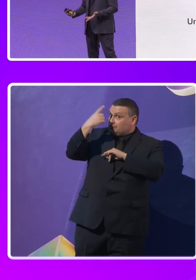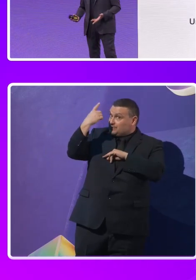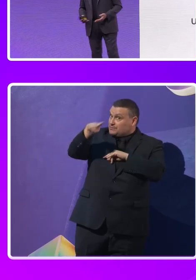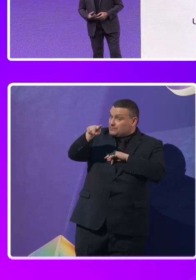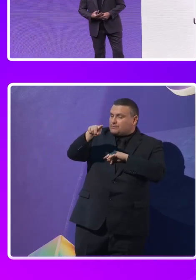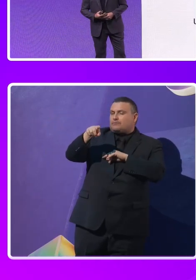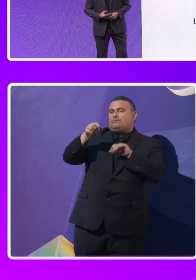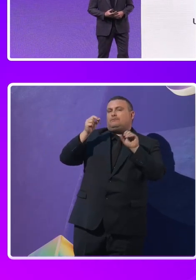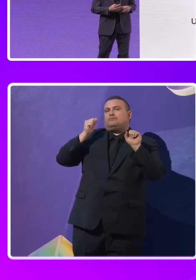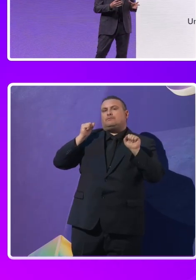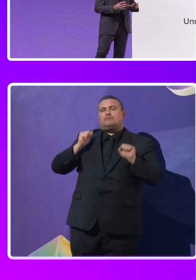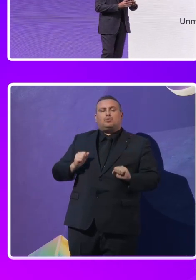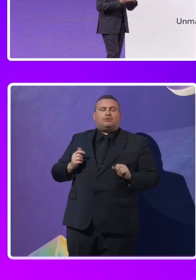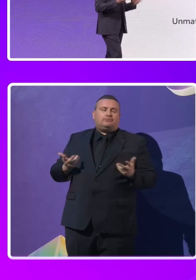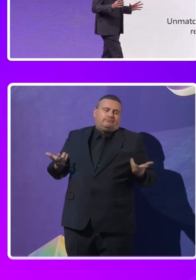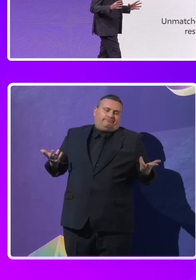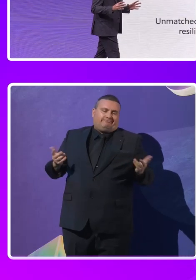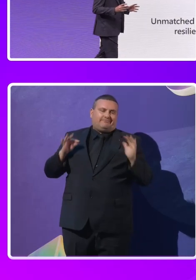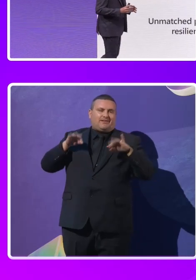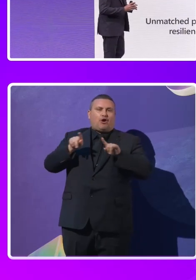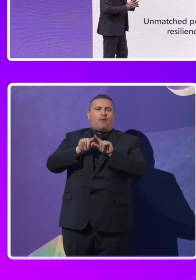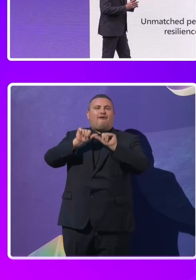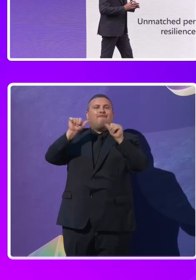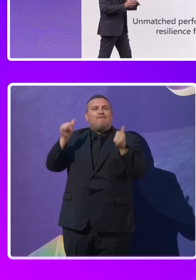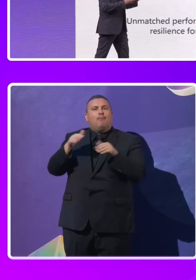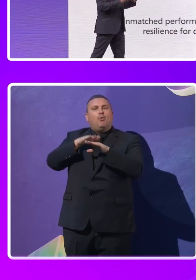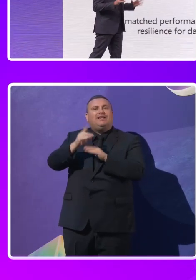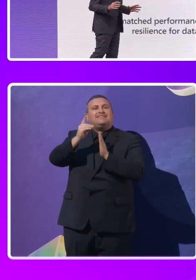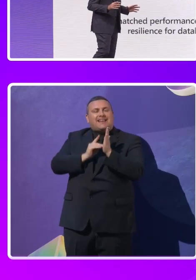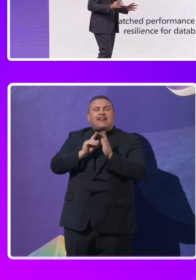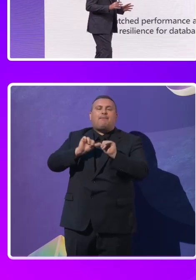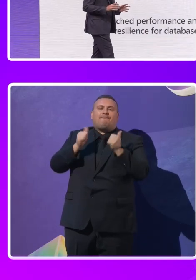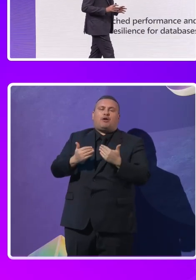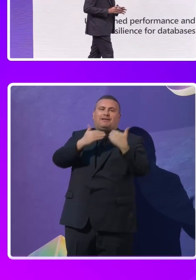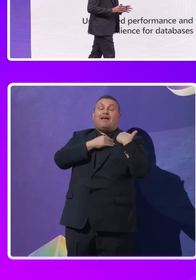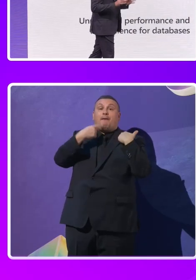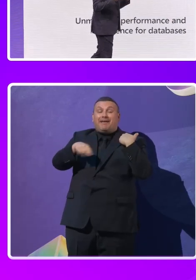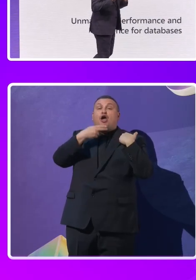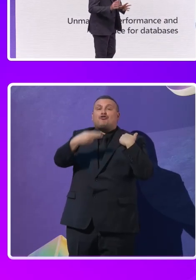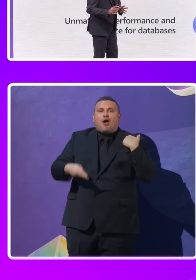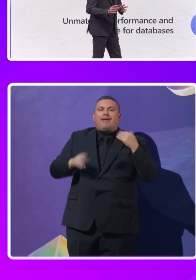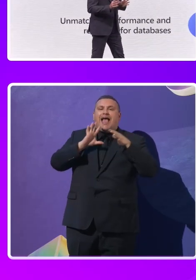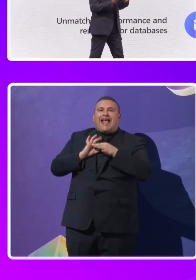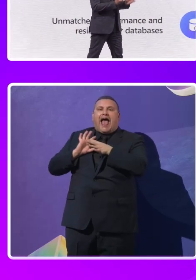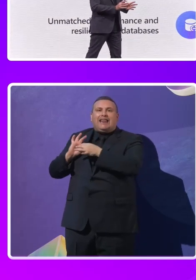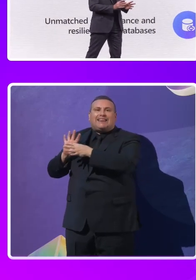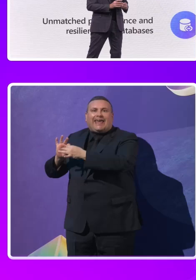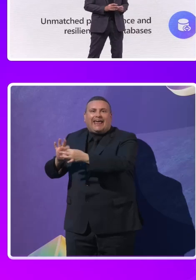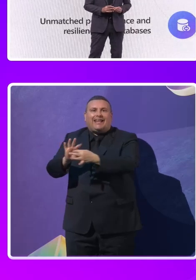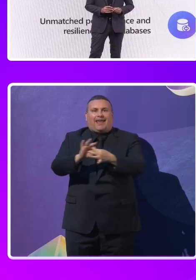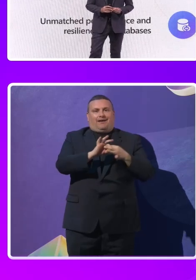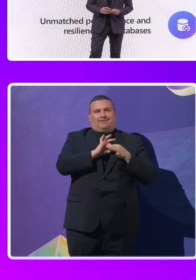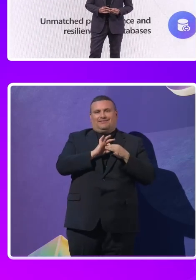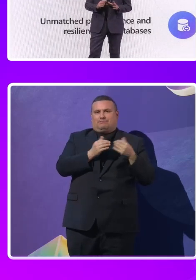maniera responsabile quindi il messaggio qua si parla di catena di responsabilità non è